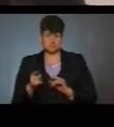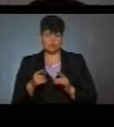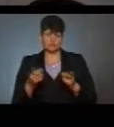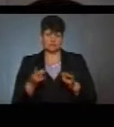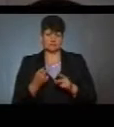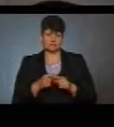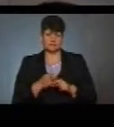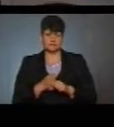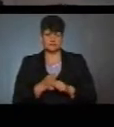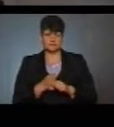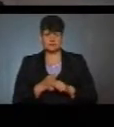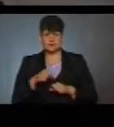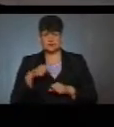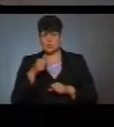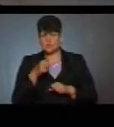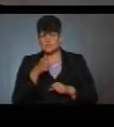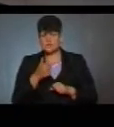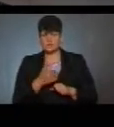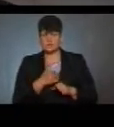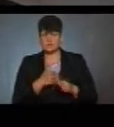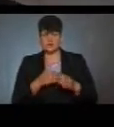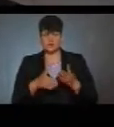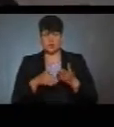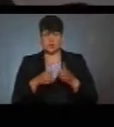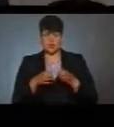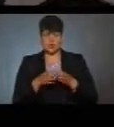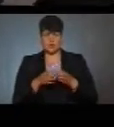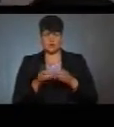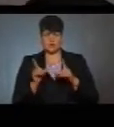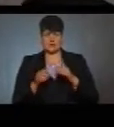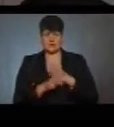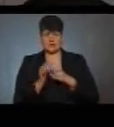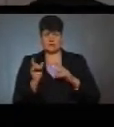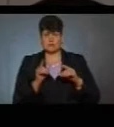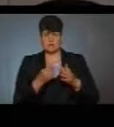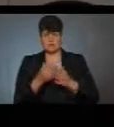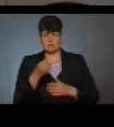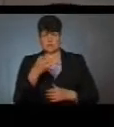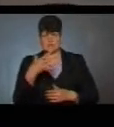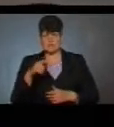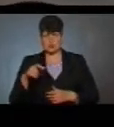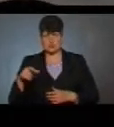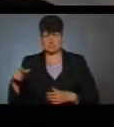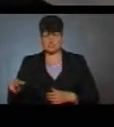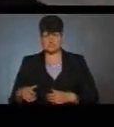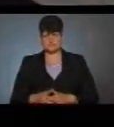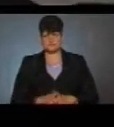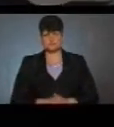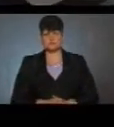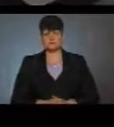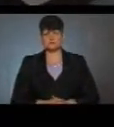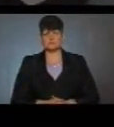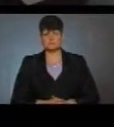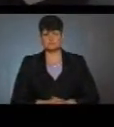того. Цього місяця від добровольчого українського корпусу на схід поїде близько 15 осіб. Богдан Боденчук, Юрій